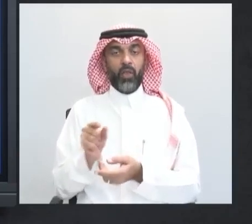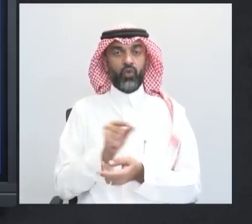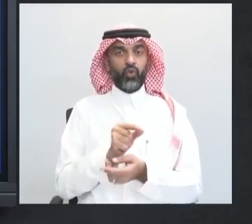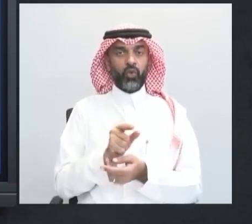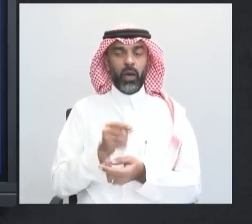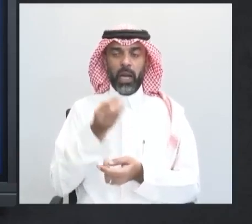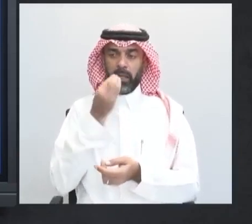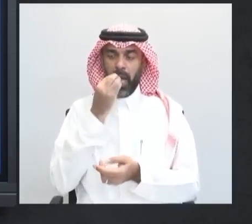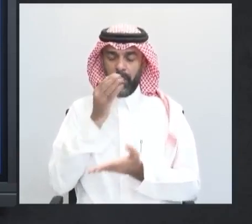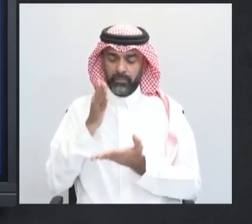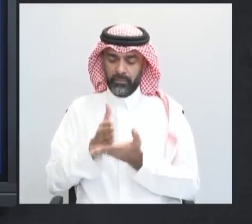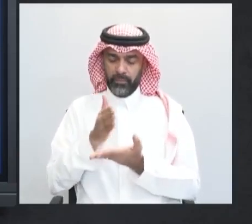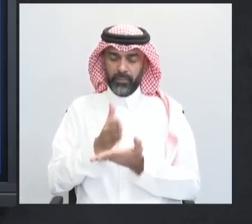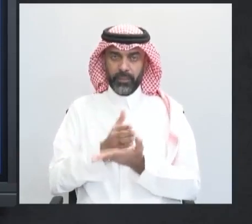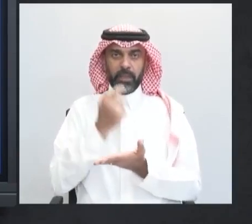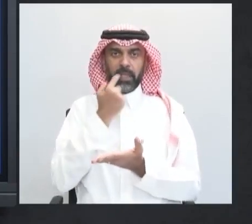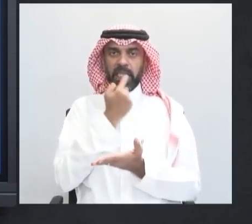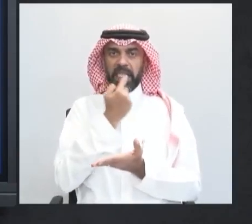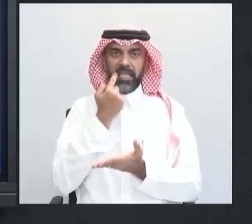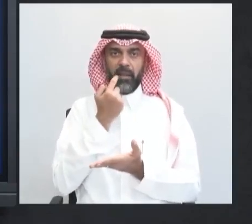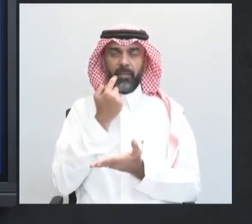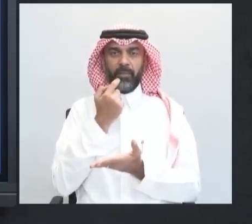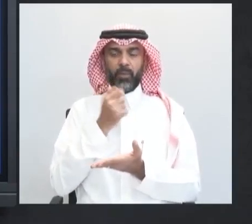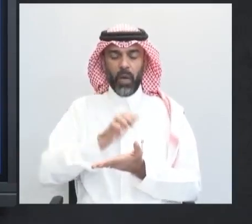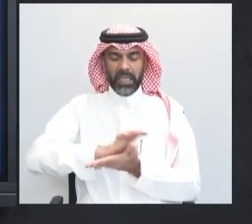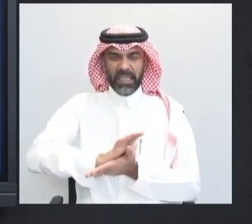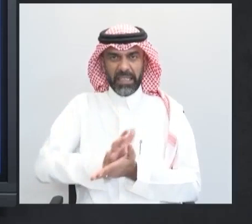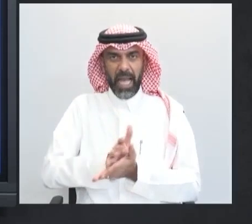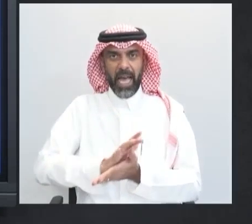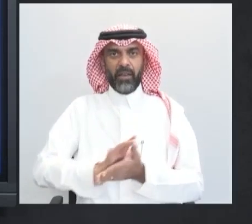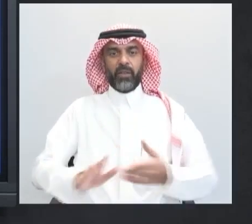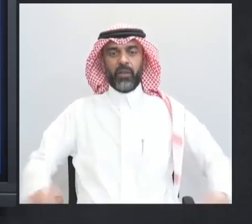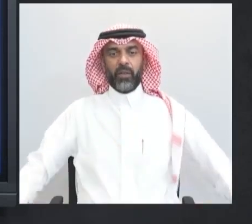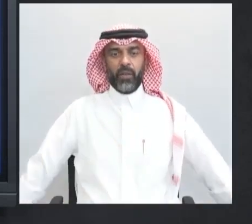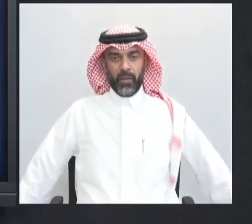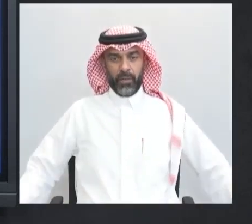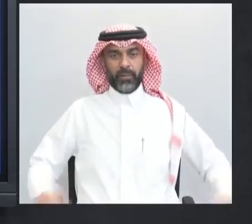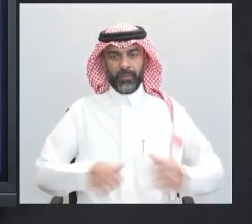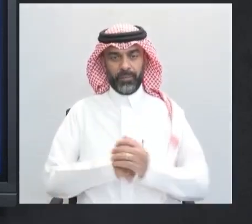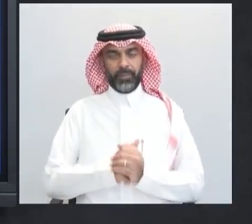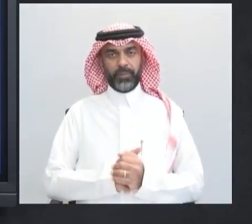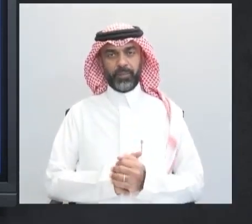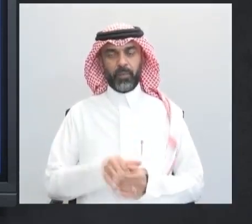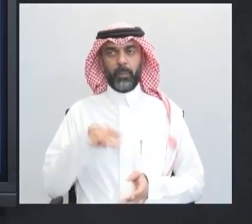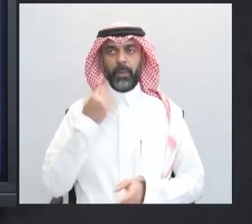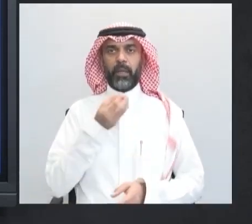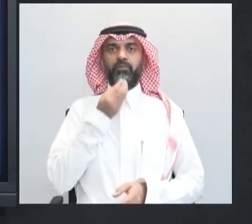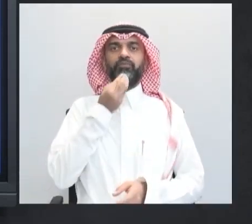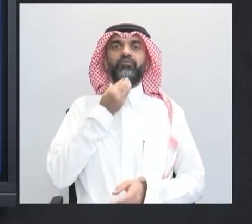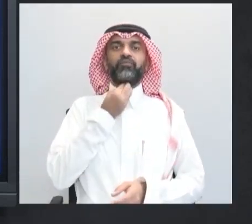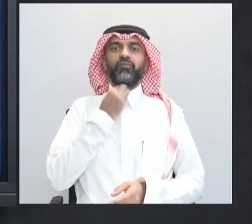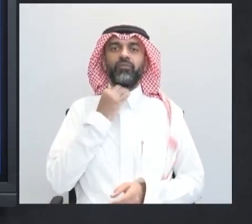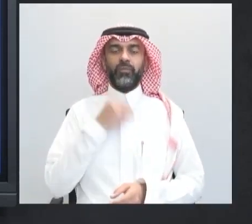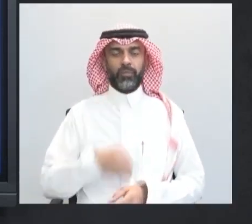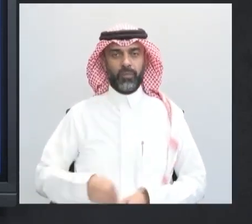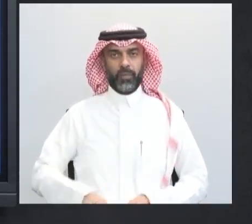تقطيع للطعام عبر الفم هنالك طحن للطعام سواء في الفم او عندما تكمل هذه البلعه الغذائيه مسارها